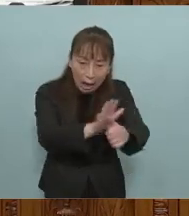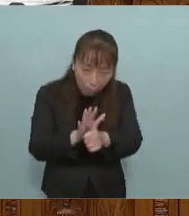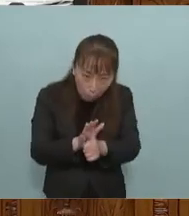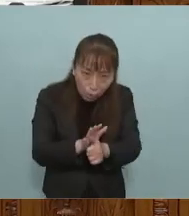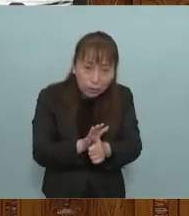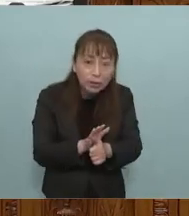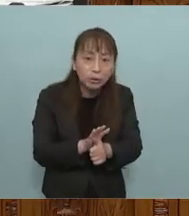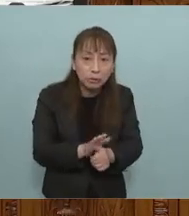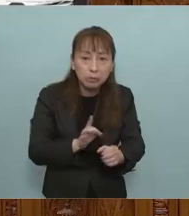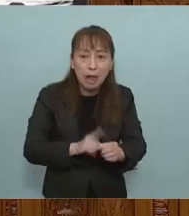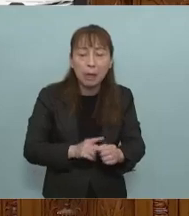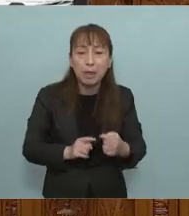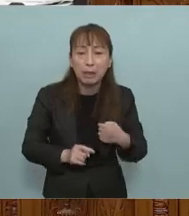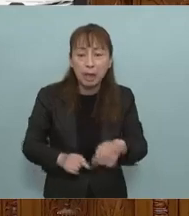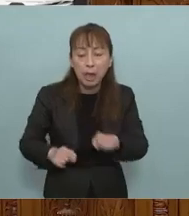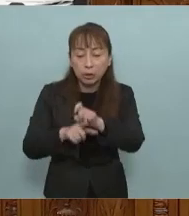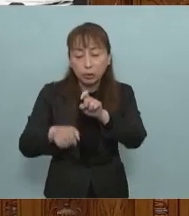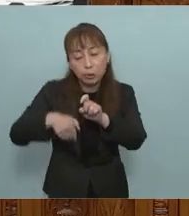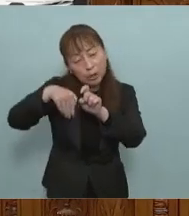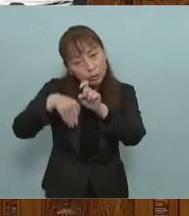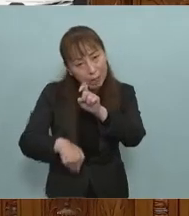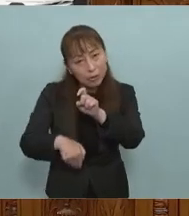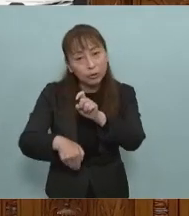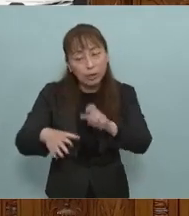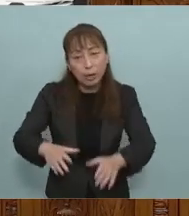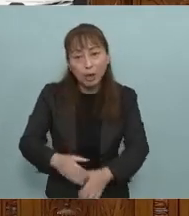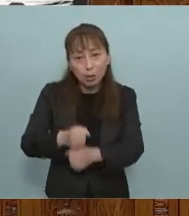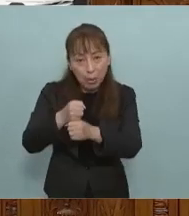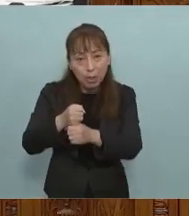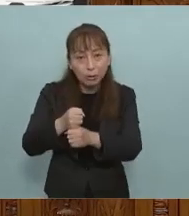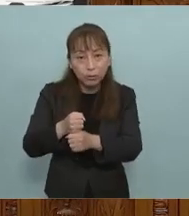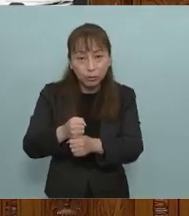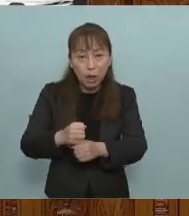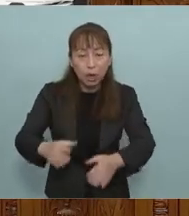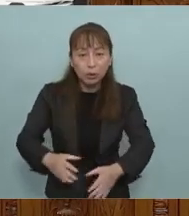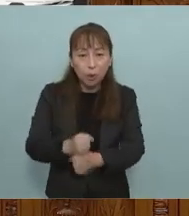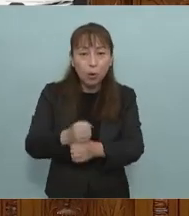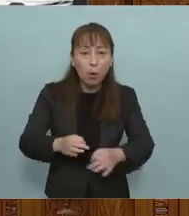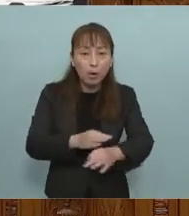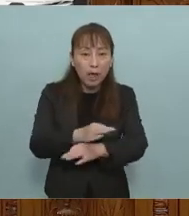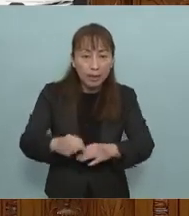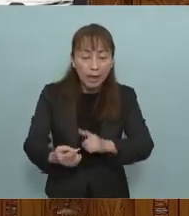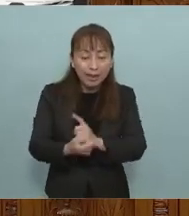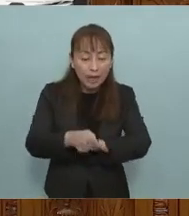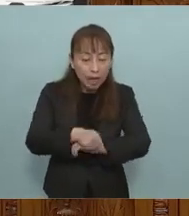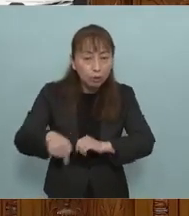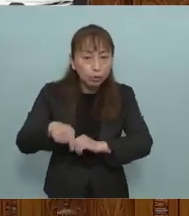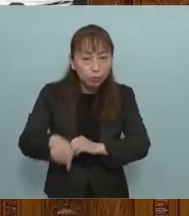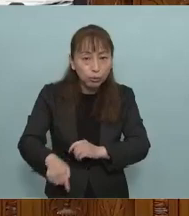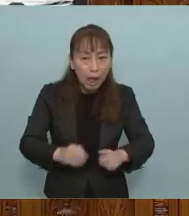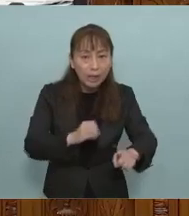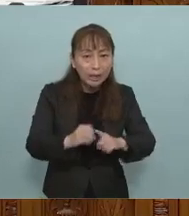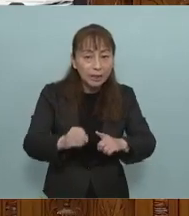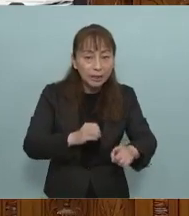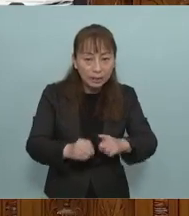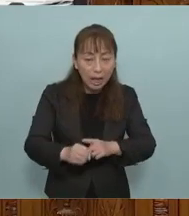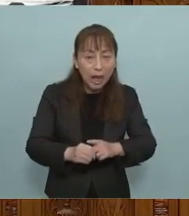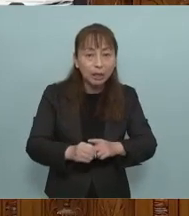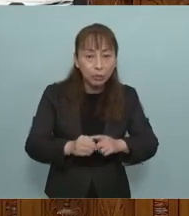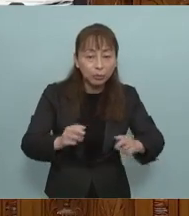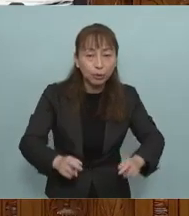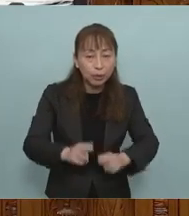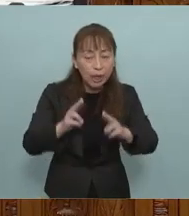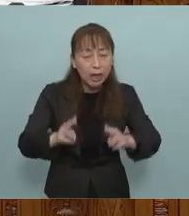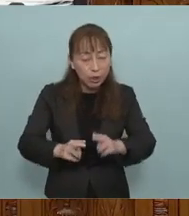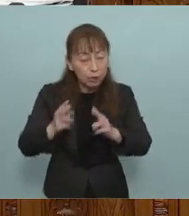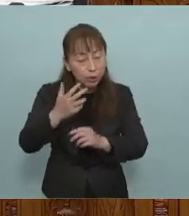ため10月末に取りまとめる総合経済対策においてデジタル田園都市国家構想